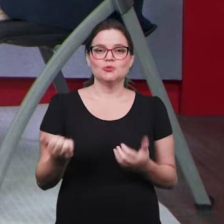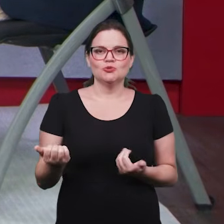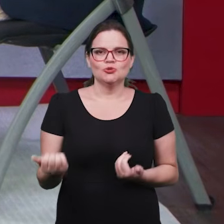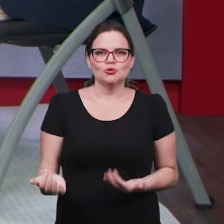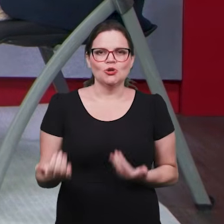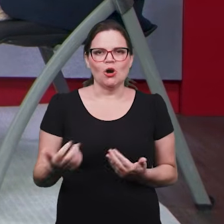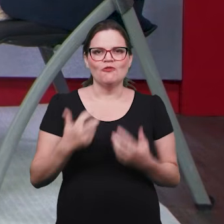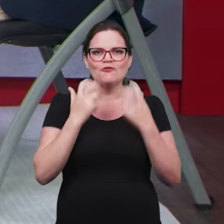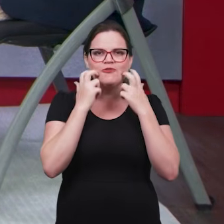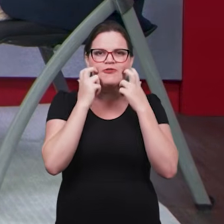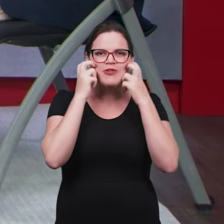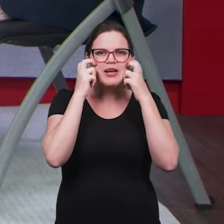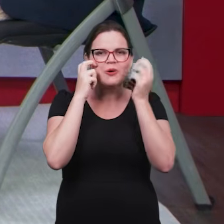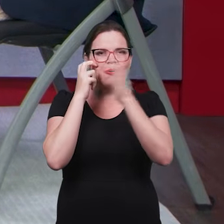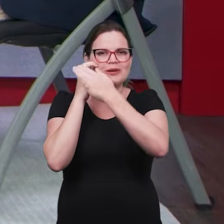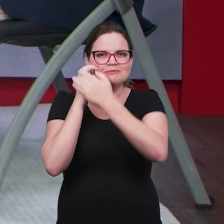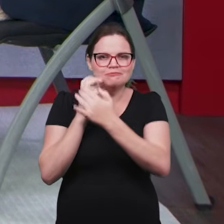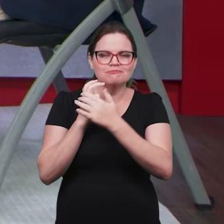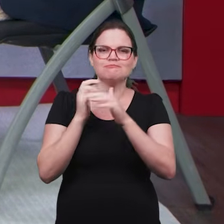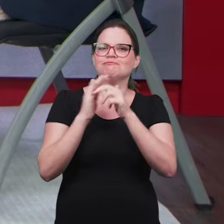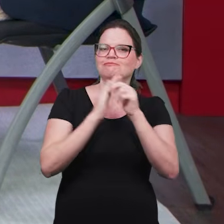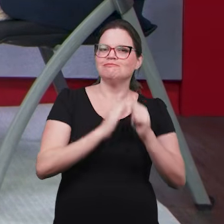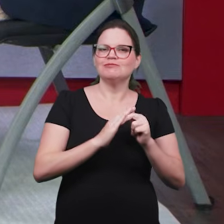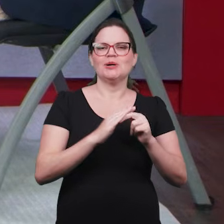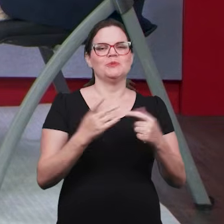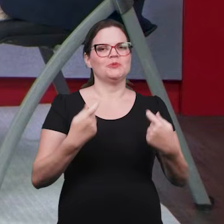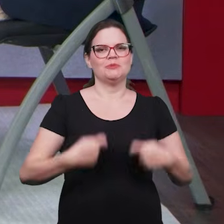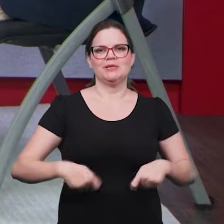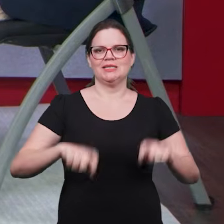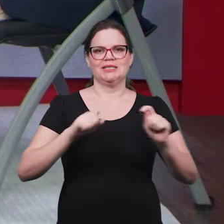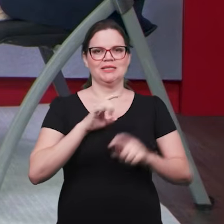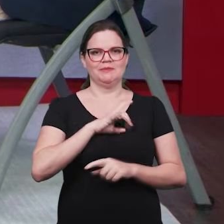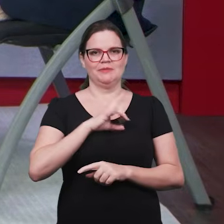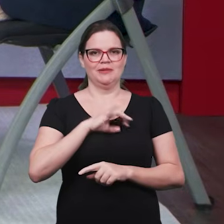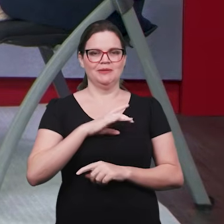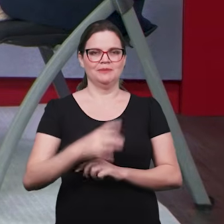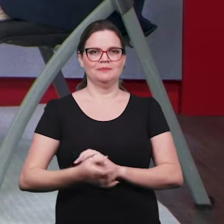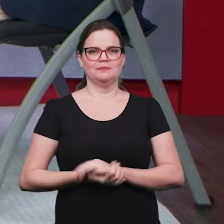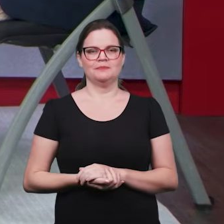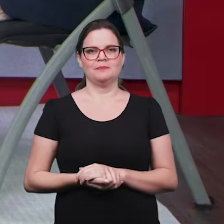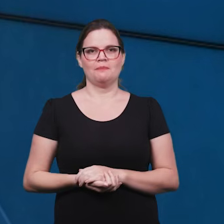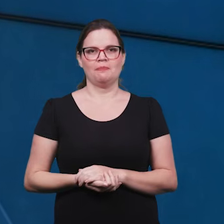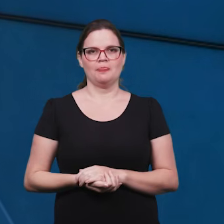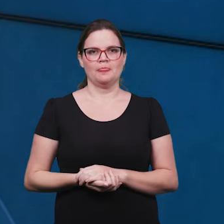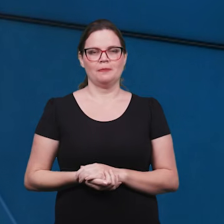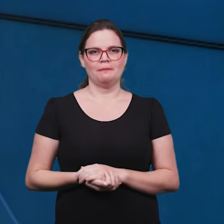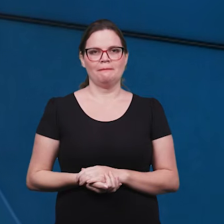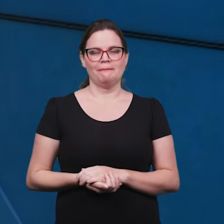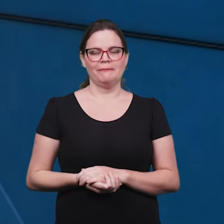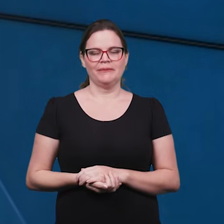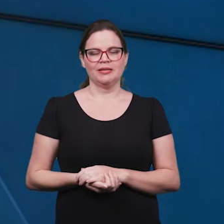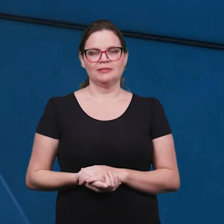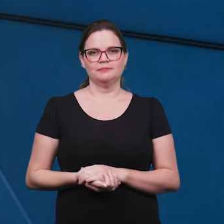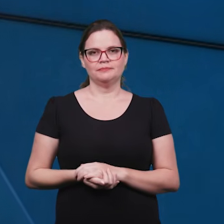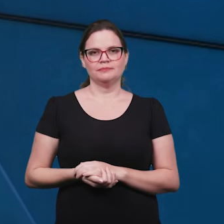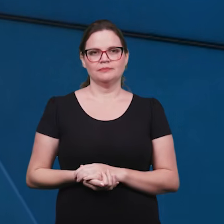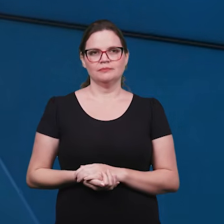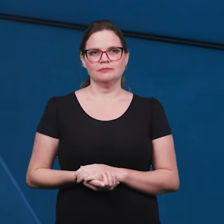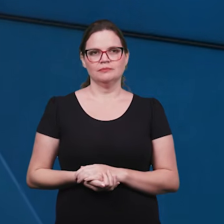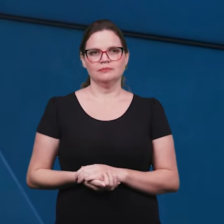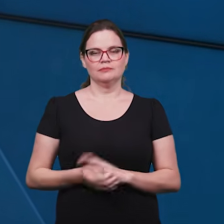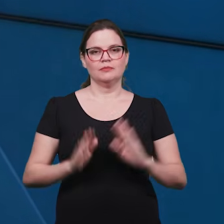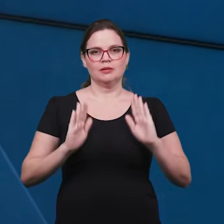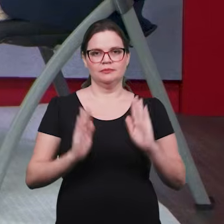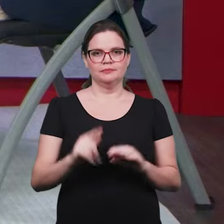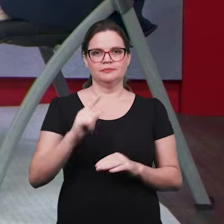pouquinho com os nossos jovens, essa questão de não ter vergonha, não ter temor. Есть вещи, которые очень-очень